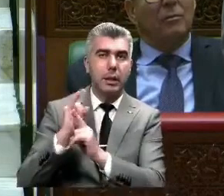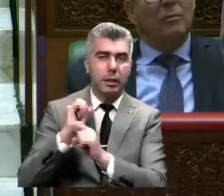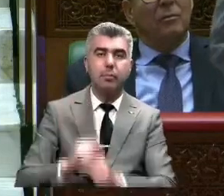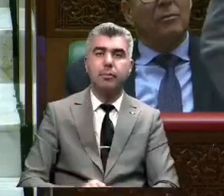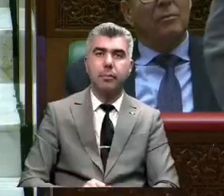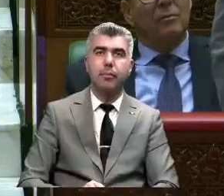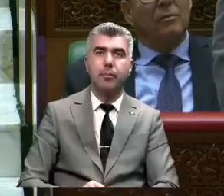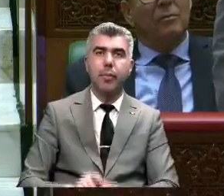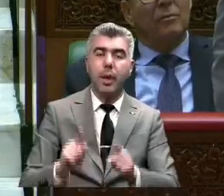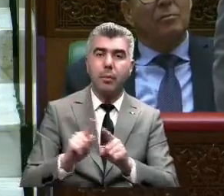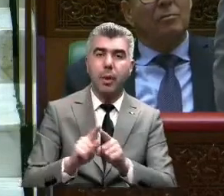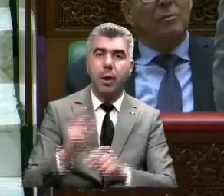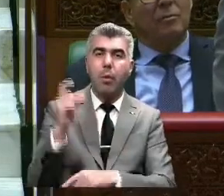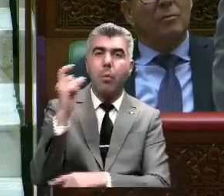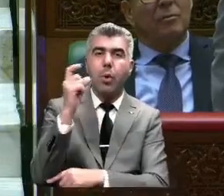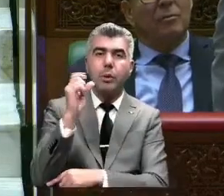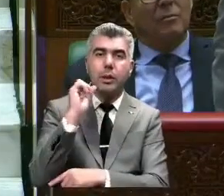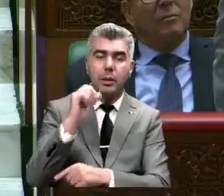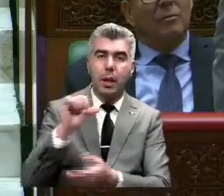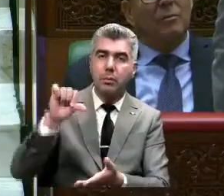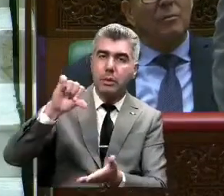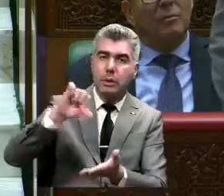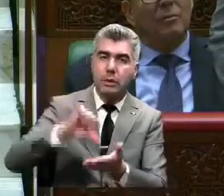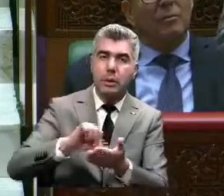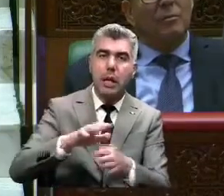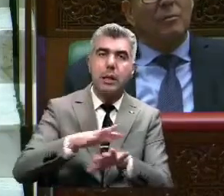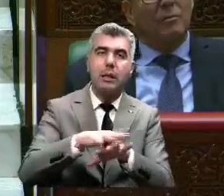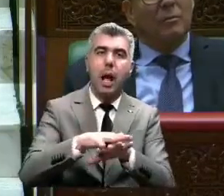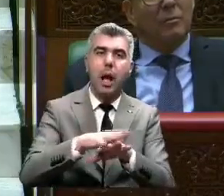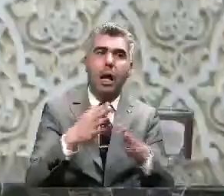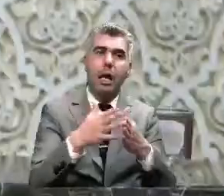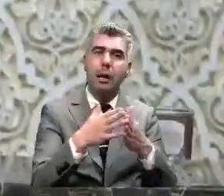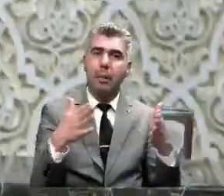المساجد المسجد الأعظم بمدينة سالة.